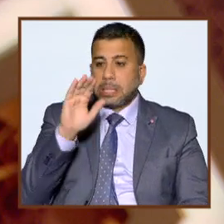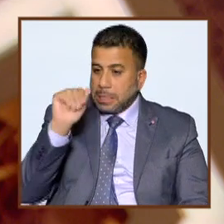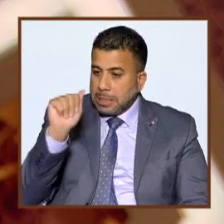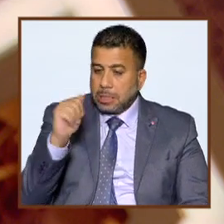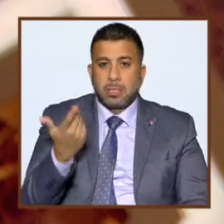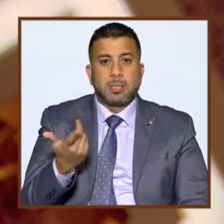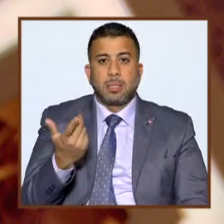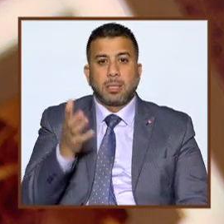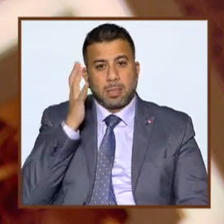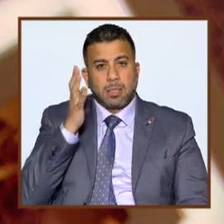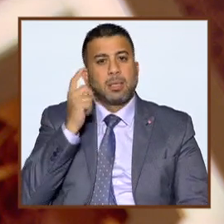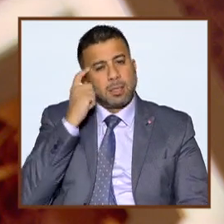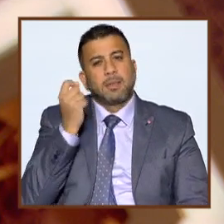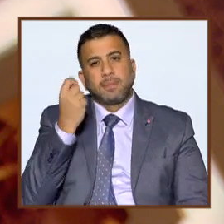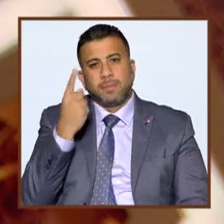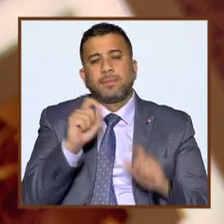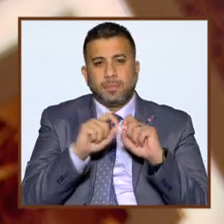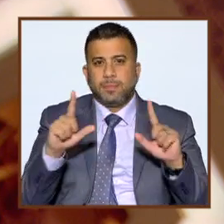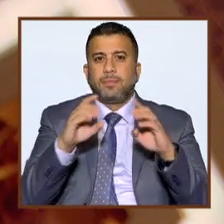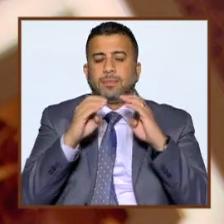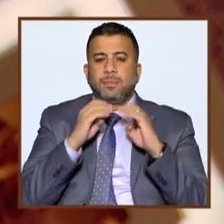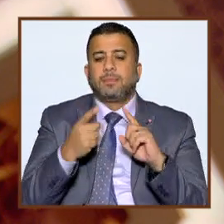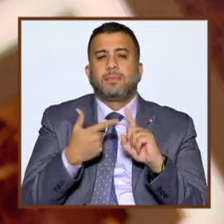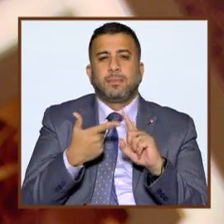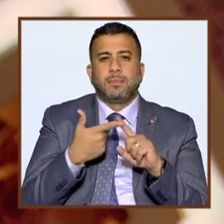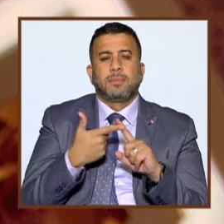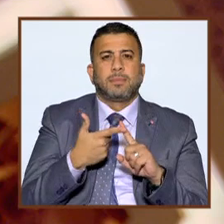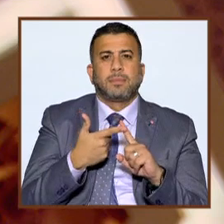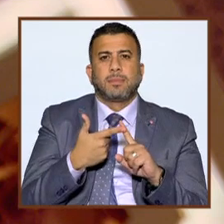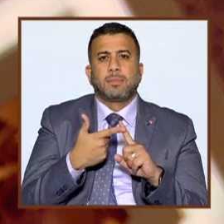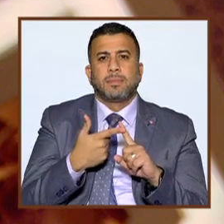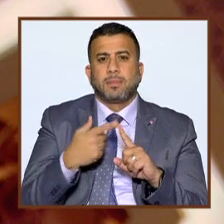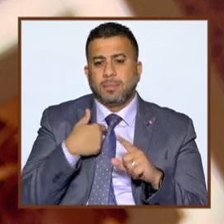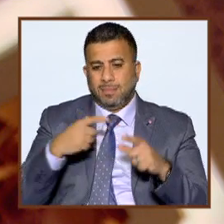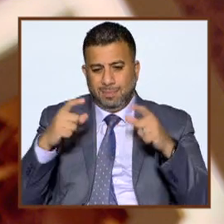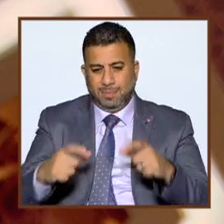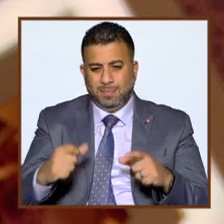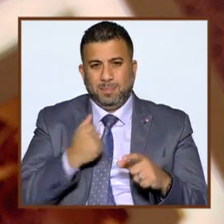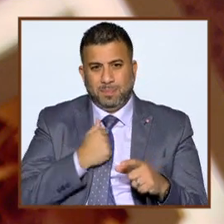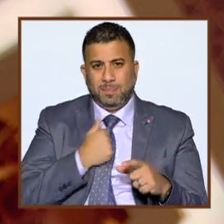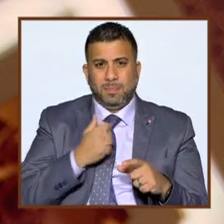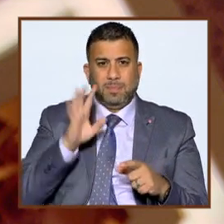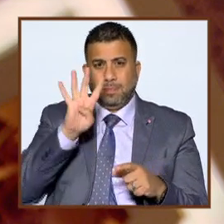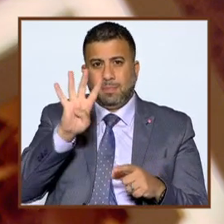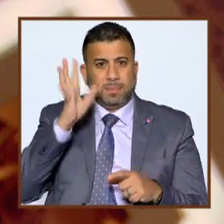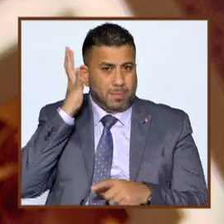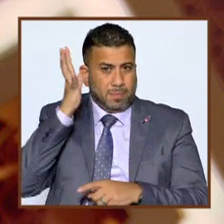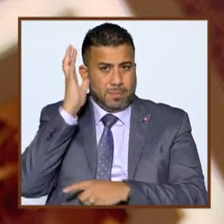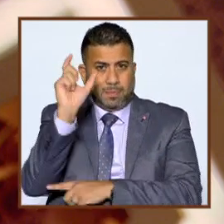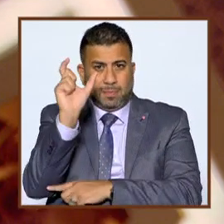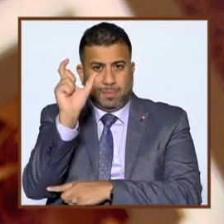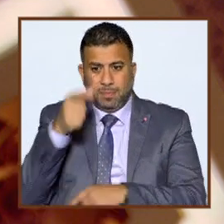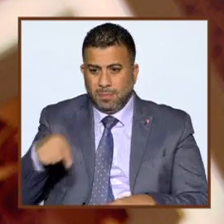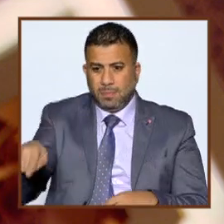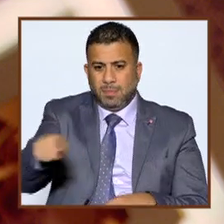المسجد ولا خارج المسجد؟ وصلت الفكرة. أعطني السؤال الثاني. جزاك الله خير. السؤال الثاني طول العمرك، في المنطقة اللي احنا فيها في 4 مساجد على مثل